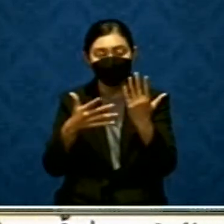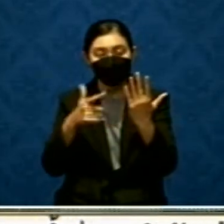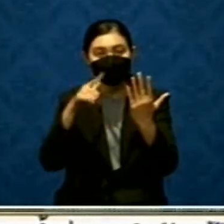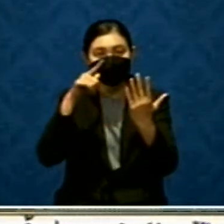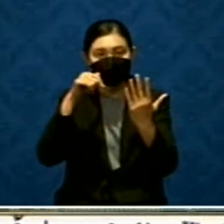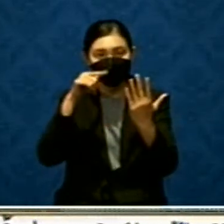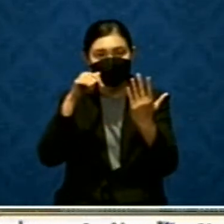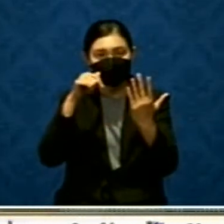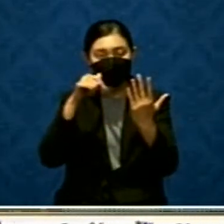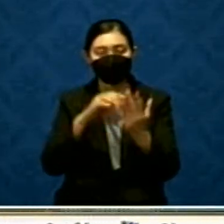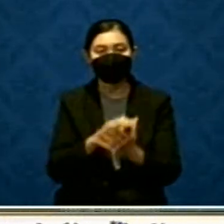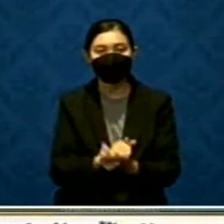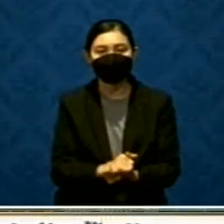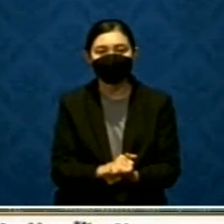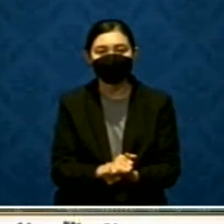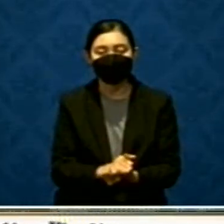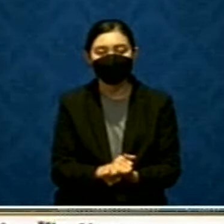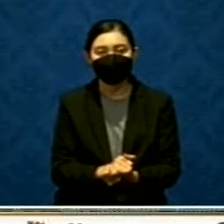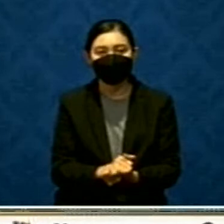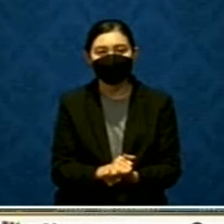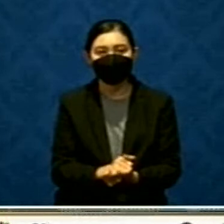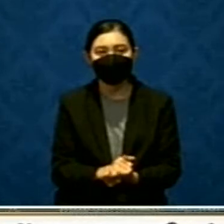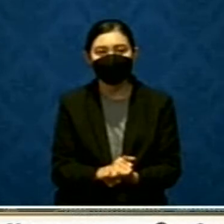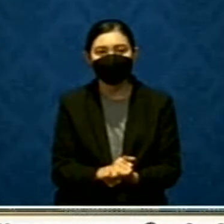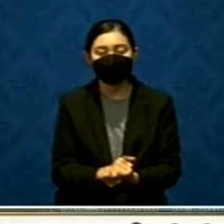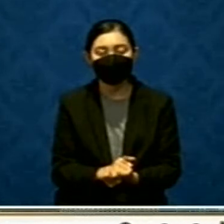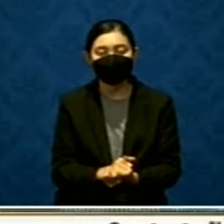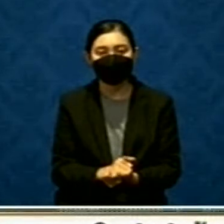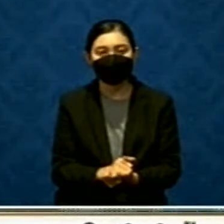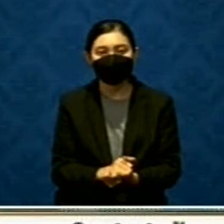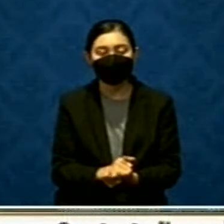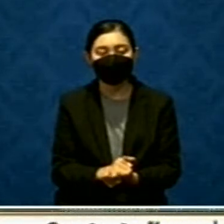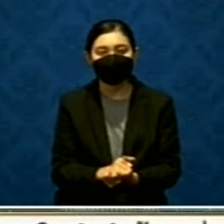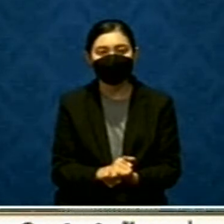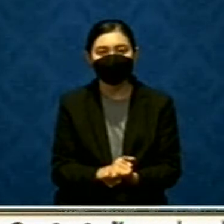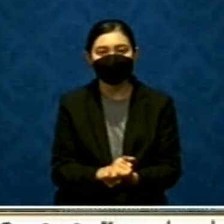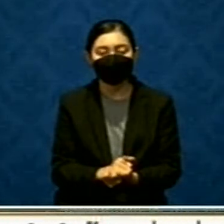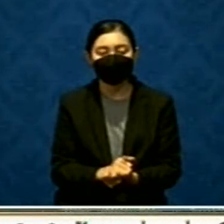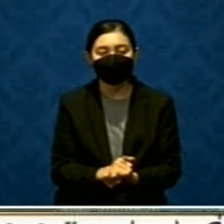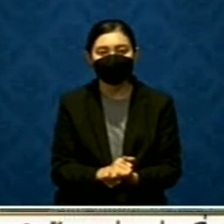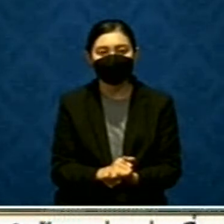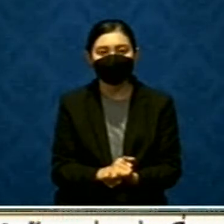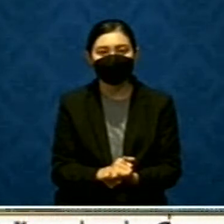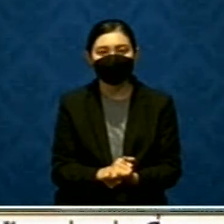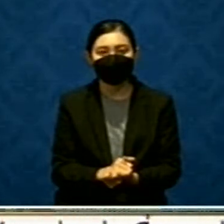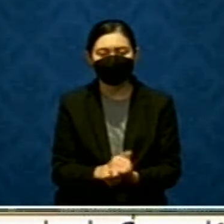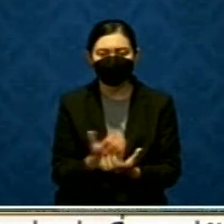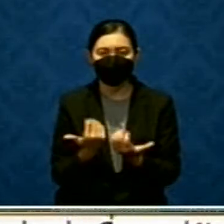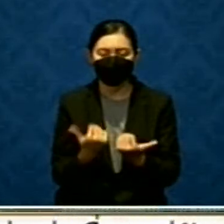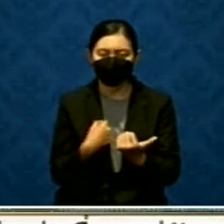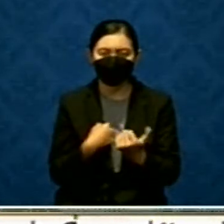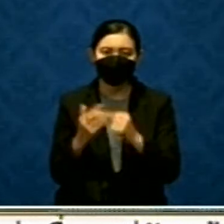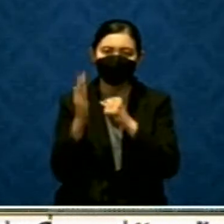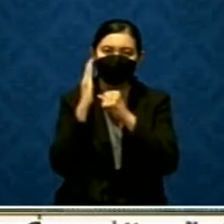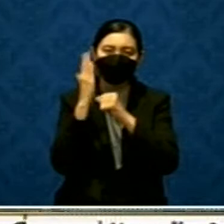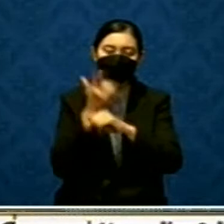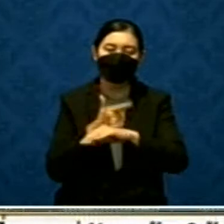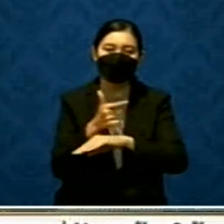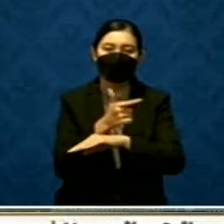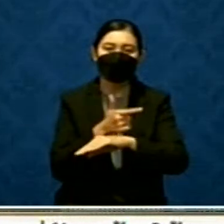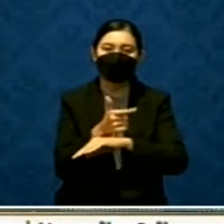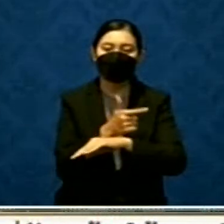MRMAP เนี่ยนะครับก็ได้มีการพูดนะครับเรื่องนี้มานานพอสมควรนะครับ